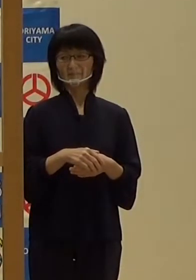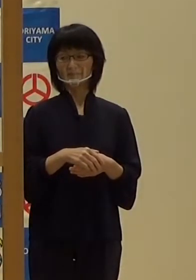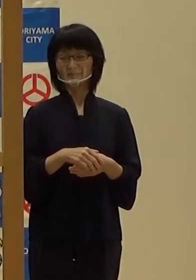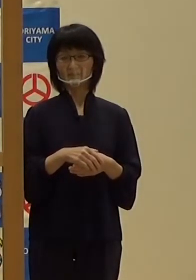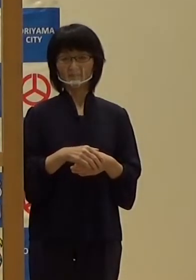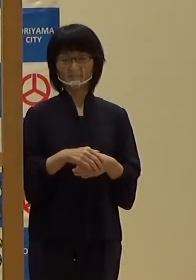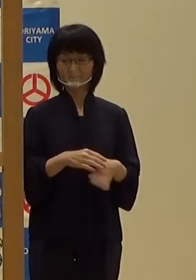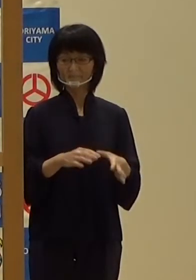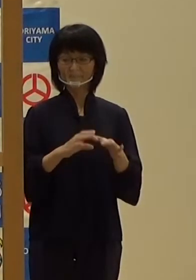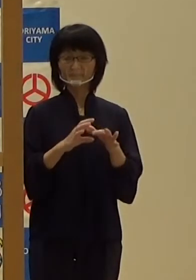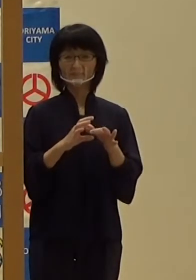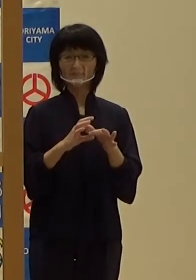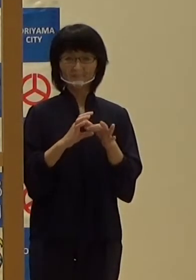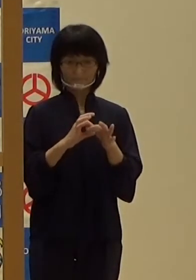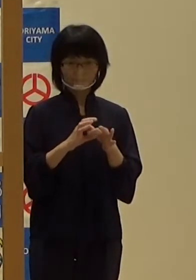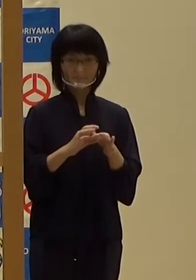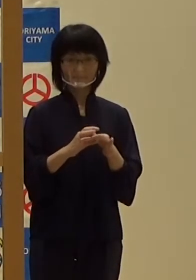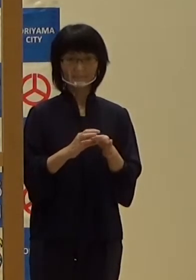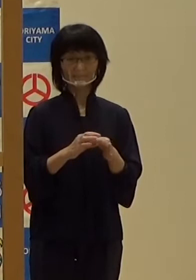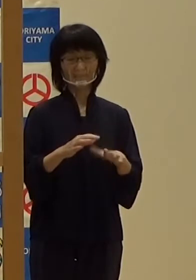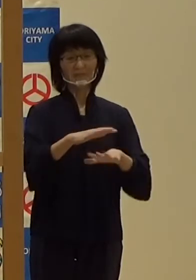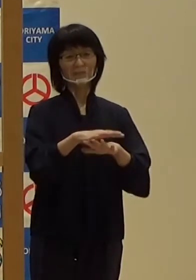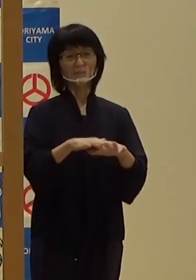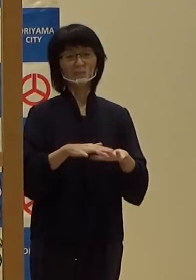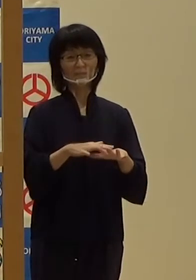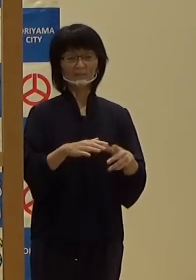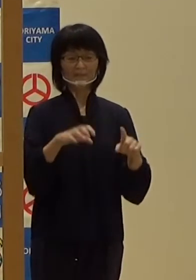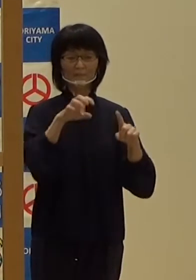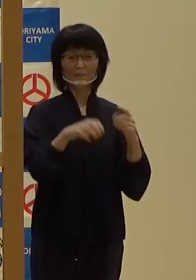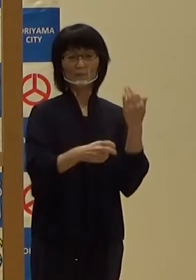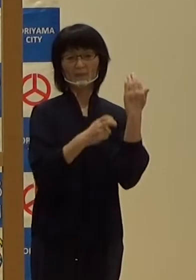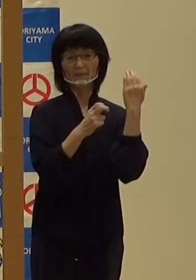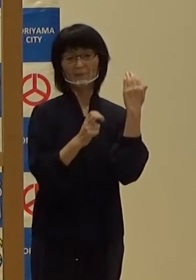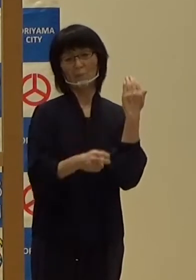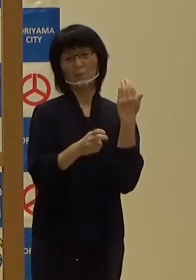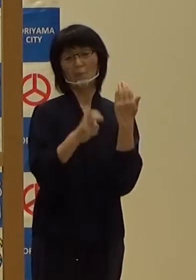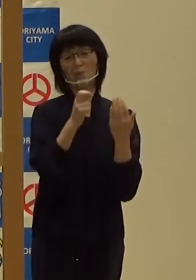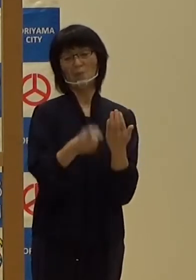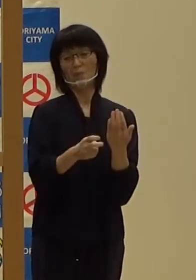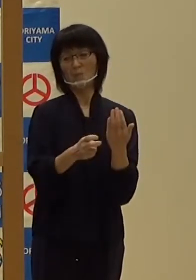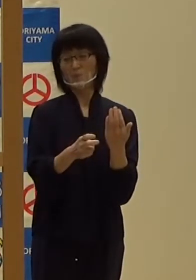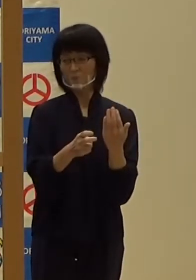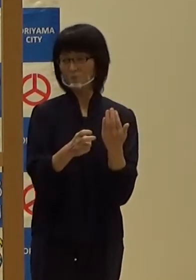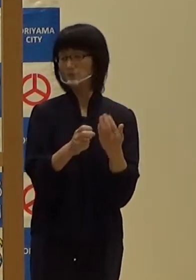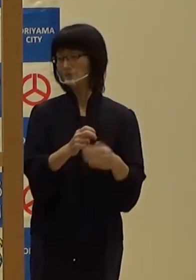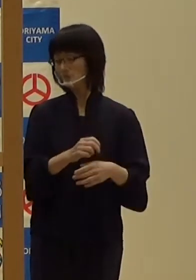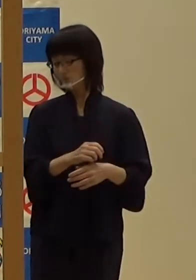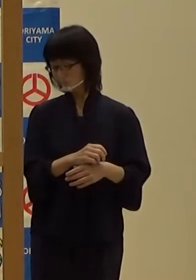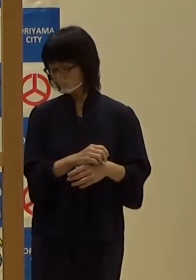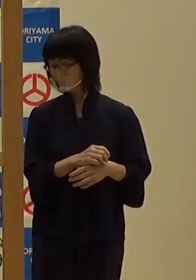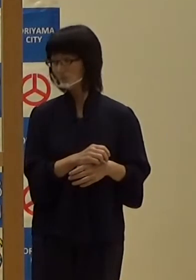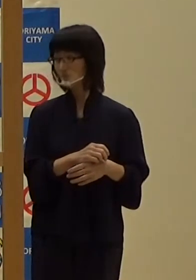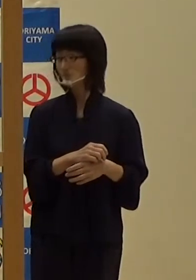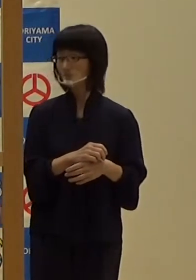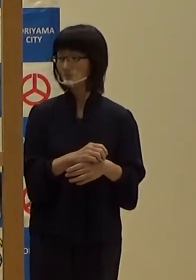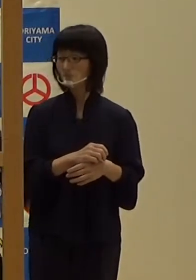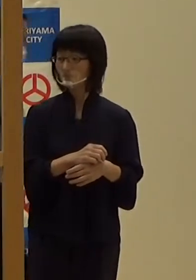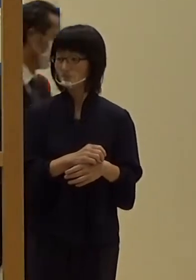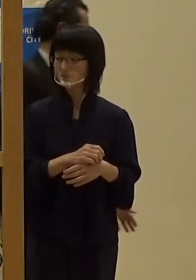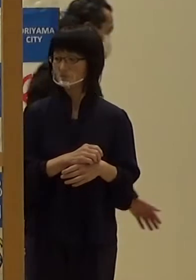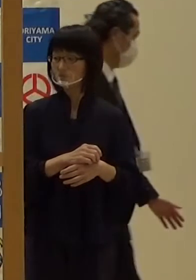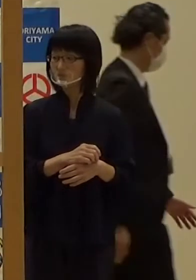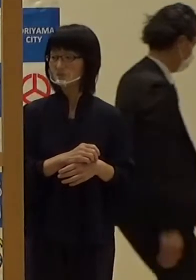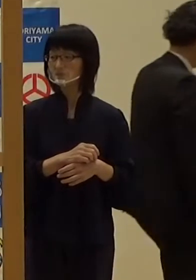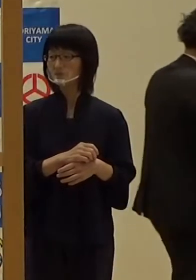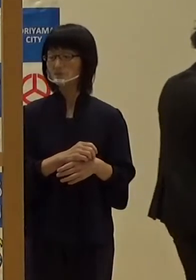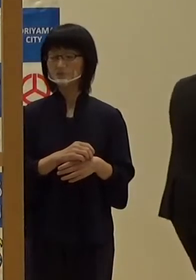抜粋しております都市公園法 市長すいません にあります。 市長すいません、はい、申し訳ございません、ちょっとマイクの調子悪いみ